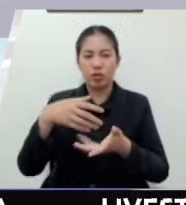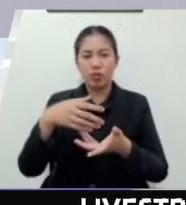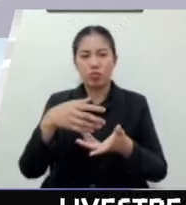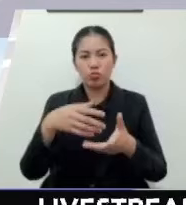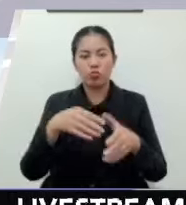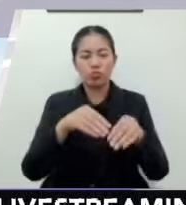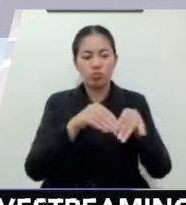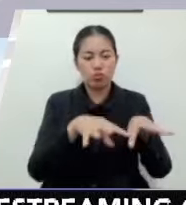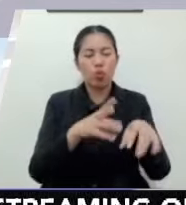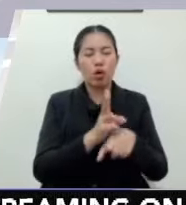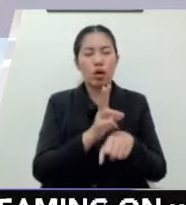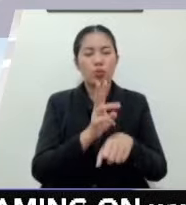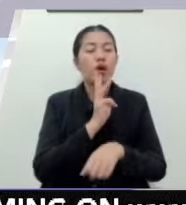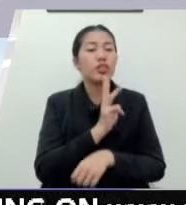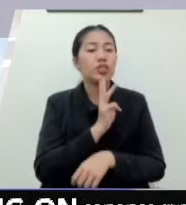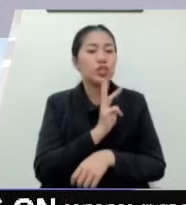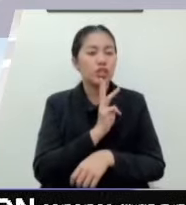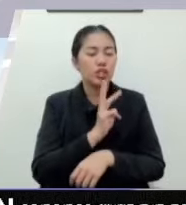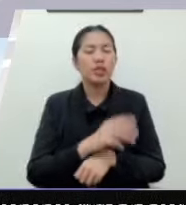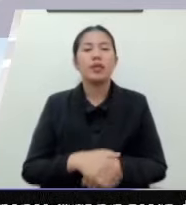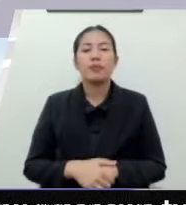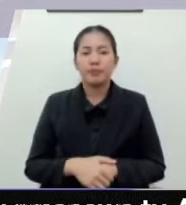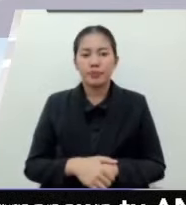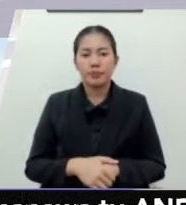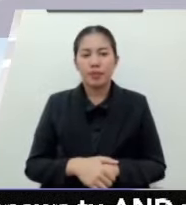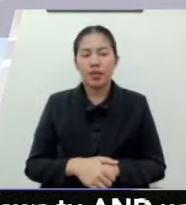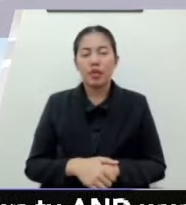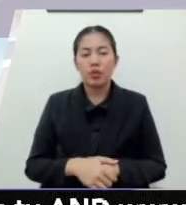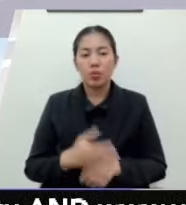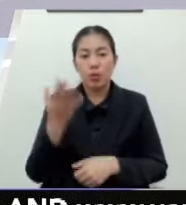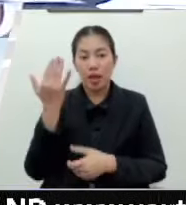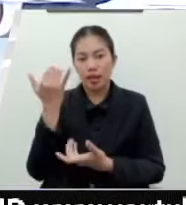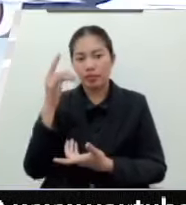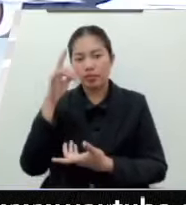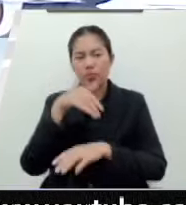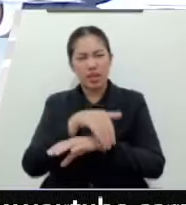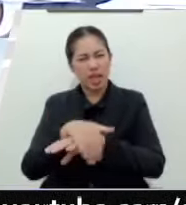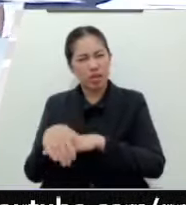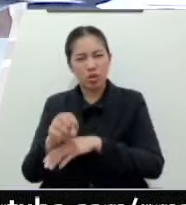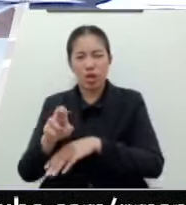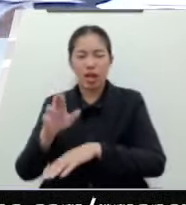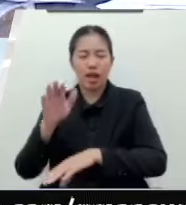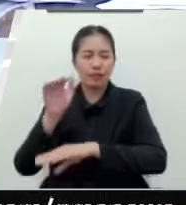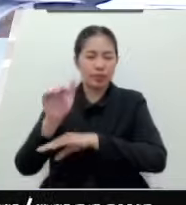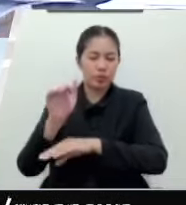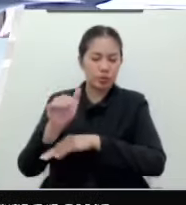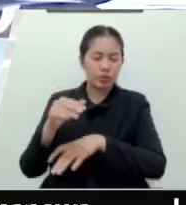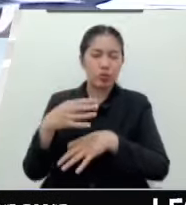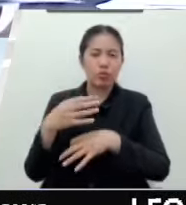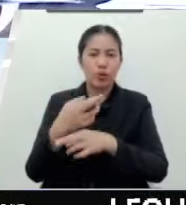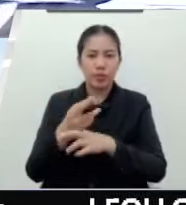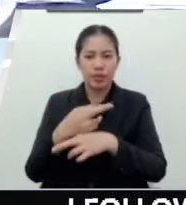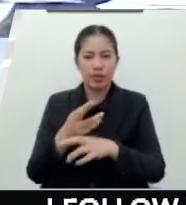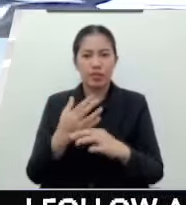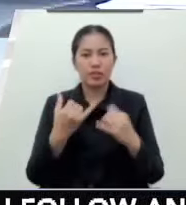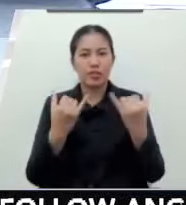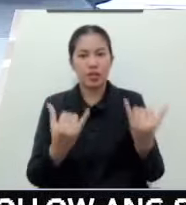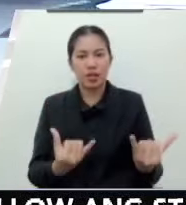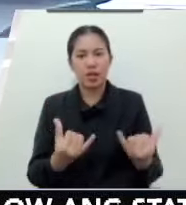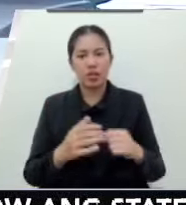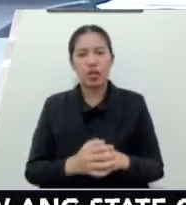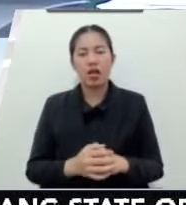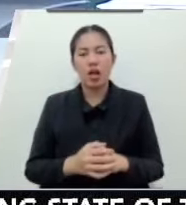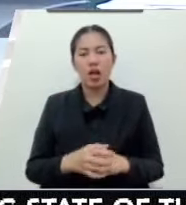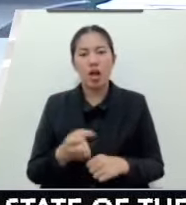po tayo nakapag-conduct po ng mga repair works activities. I see. Pero sa ngayon po ba gaano nakarami yung ibinawas po ng pressure ng tubig natin